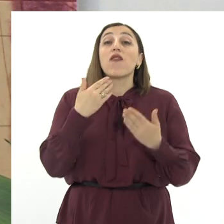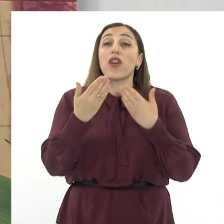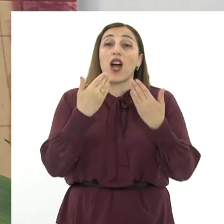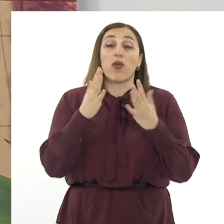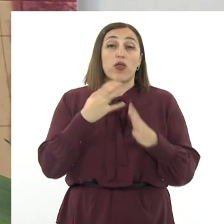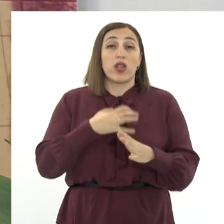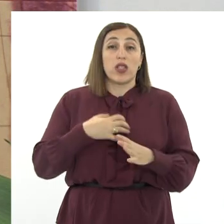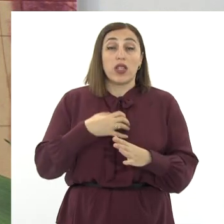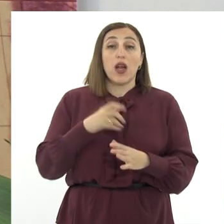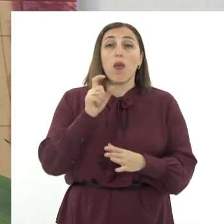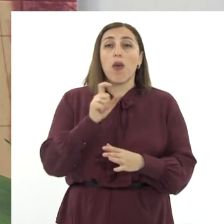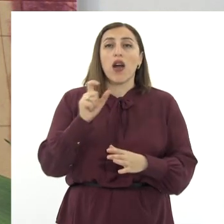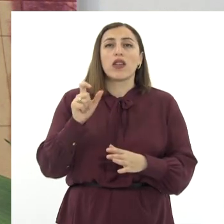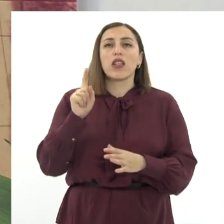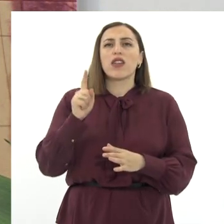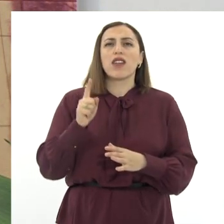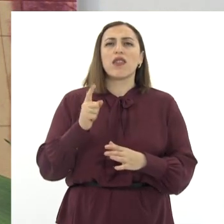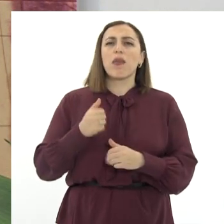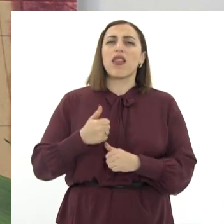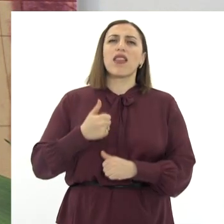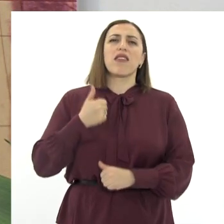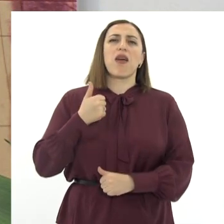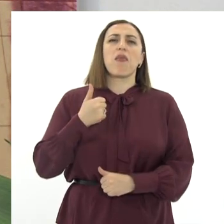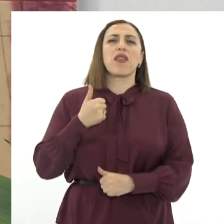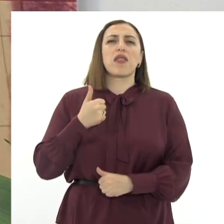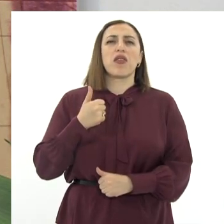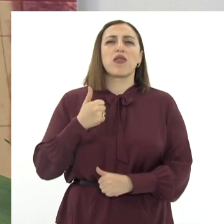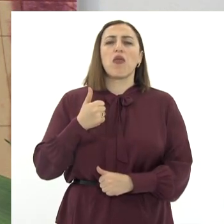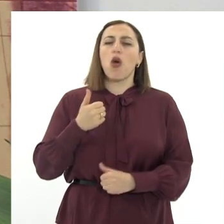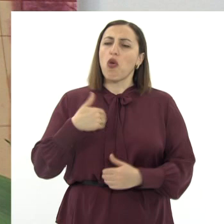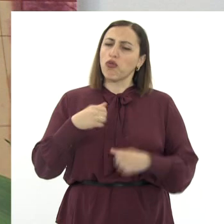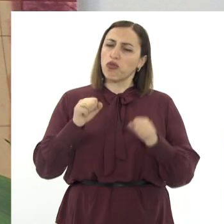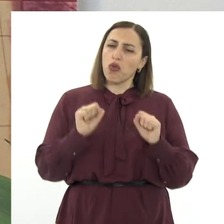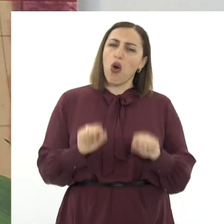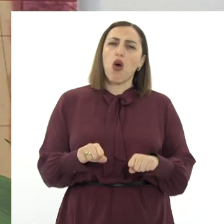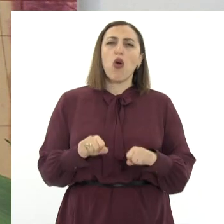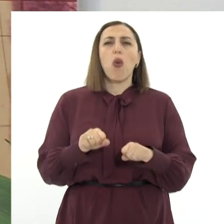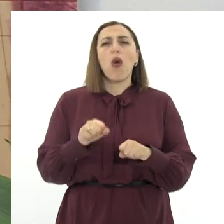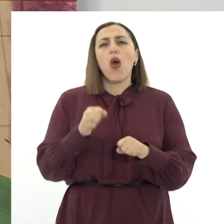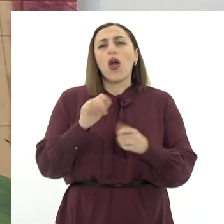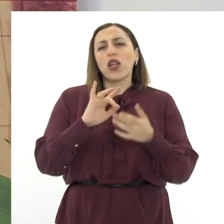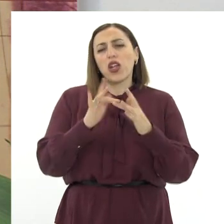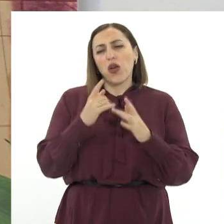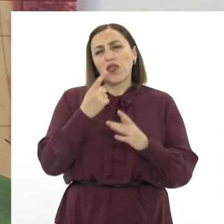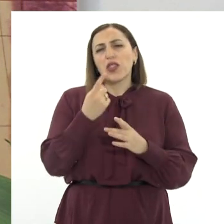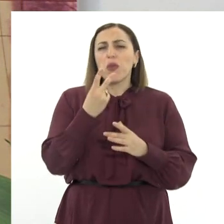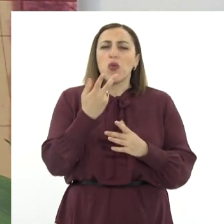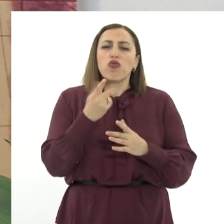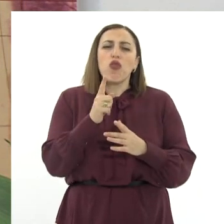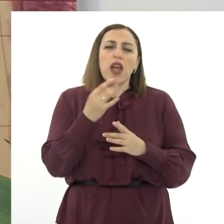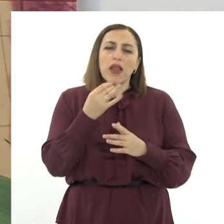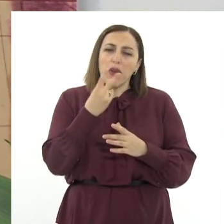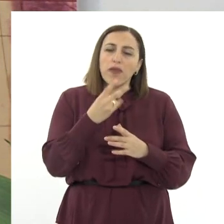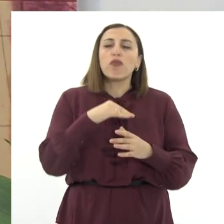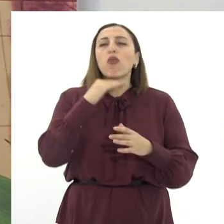չի լինում։ Մարդկանց մեծամտությունը վատ իմաստով չեմ ասում, որ ես կարող եմ հա երկու բան նայեցի կարող